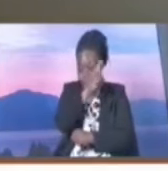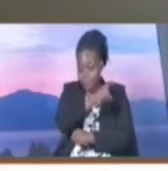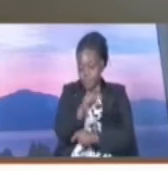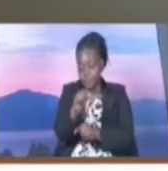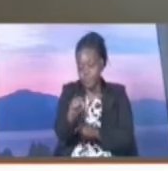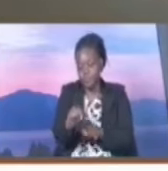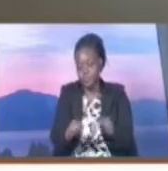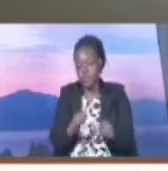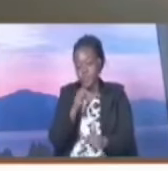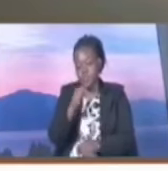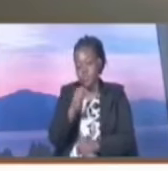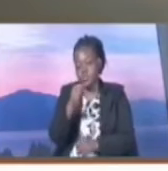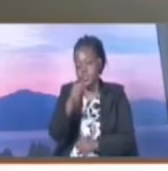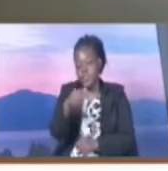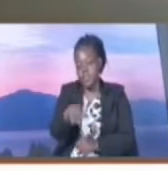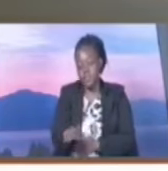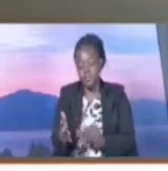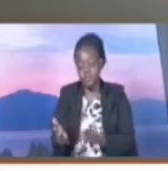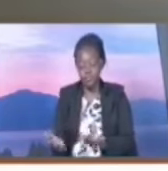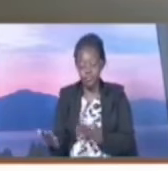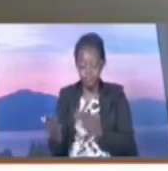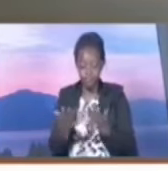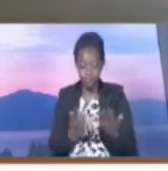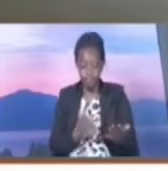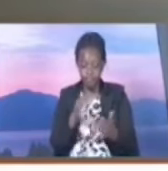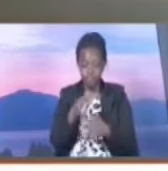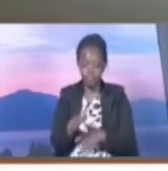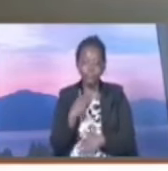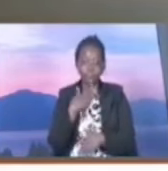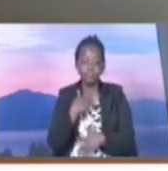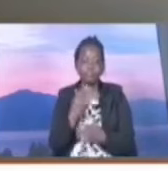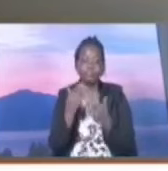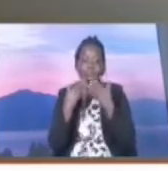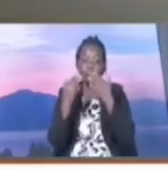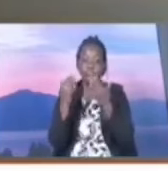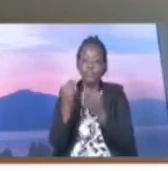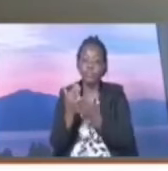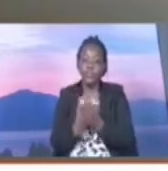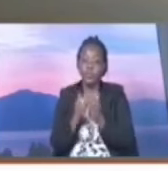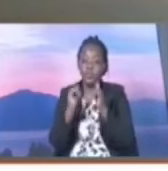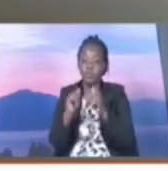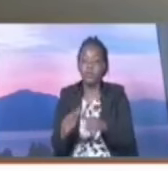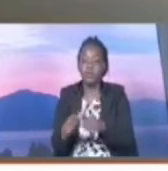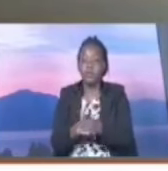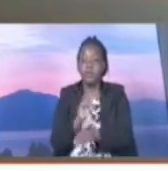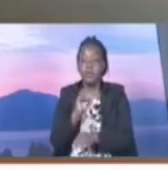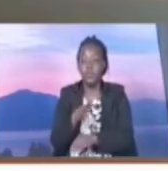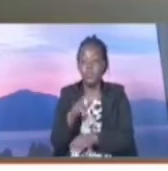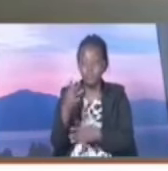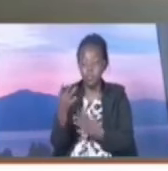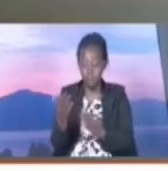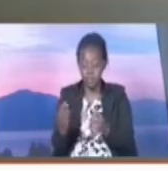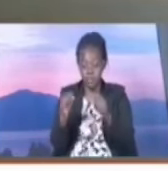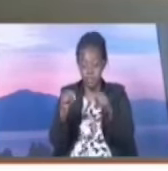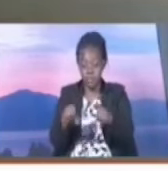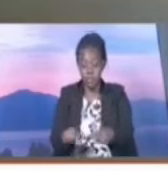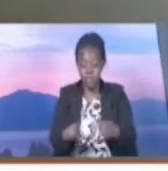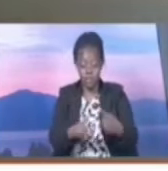Nnamulondo y'abajjajjaabe alamula. Nkwaniriza nnyo, njagala nkwebaza okuba nti weekuumidde ku Bukedde TV 1. Tuli wano ku